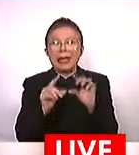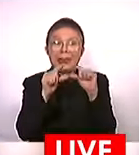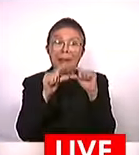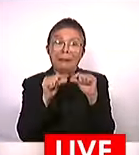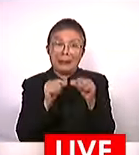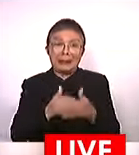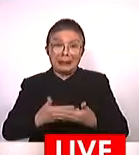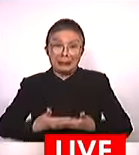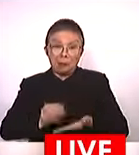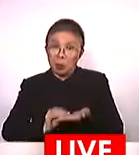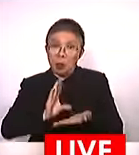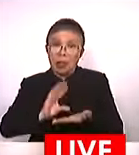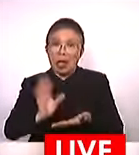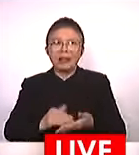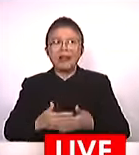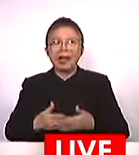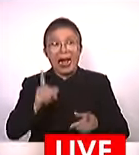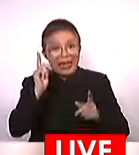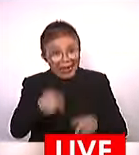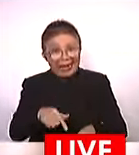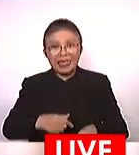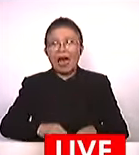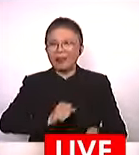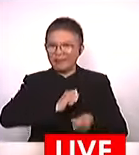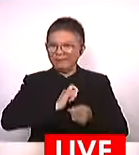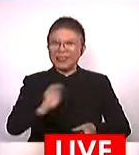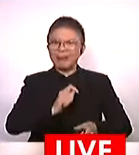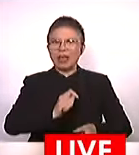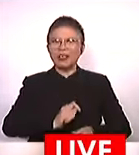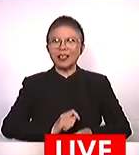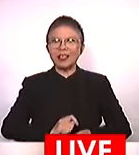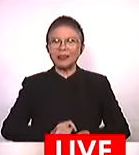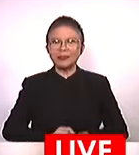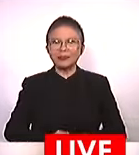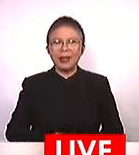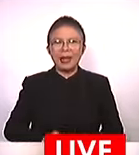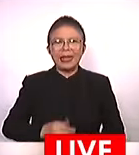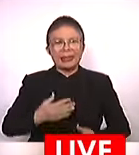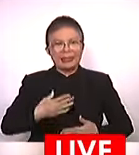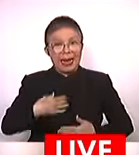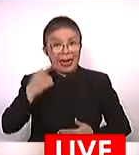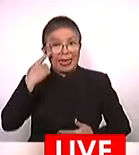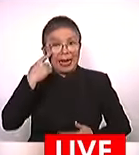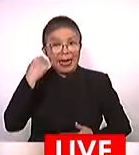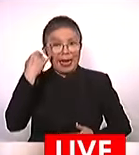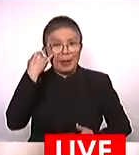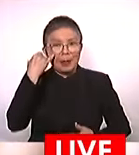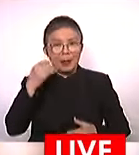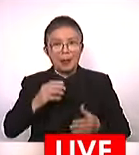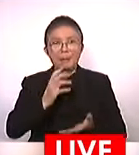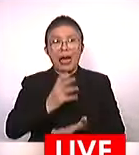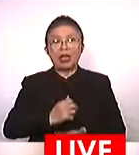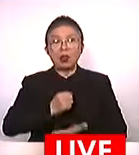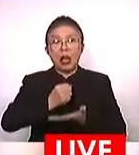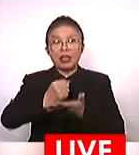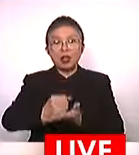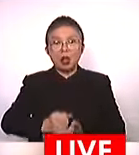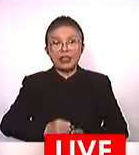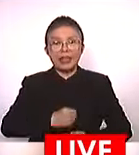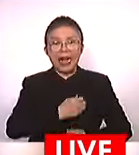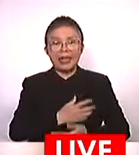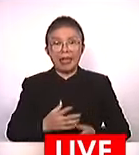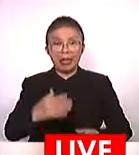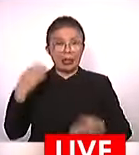tipis ini yang harus kita selepet amin menginginkan Bansos yang memang menjadi